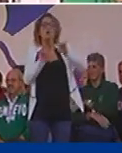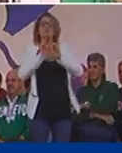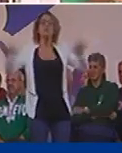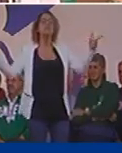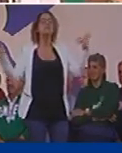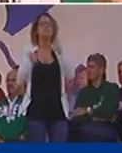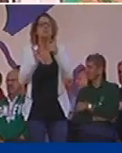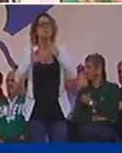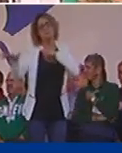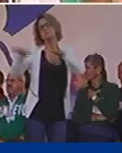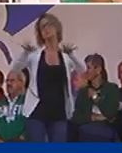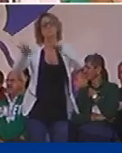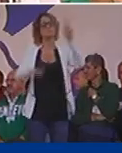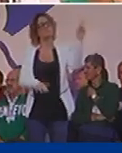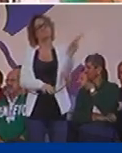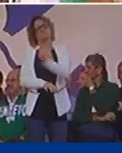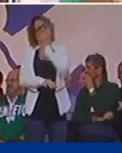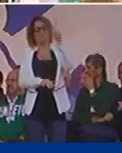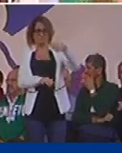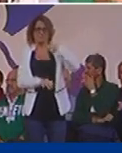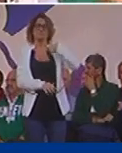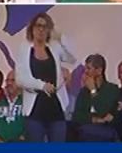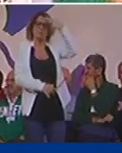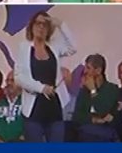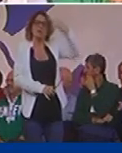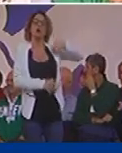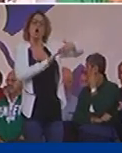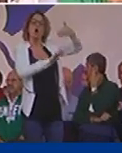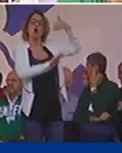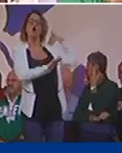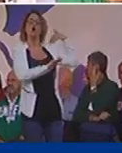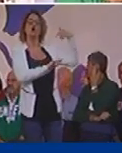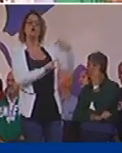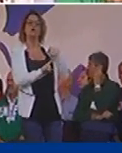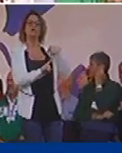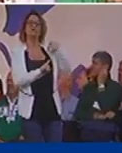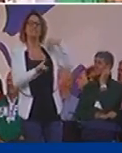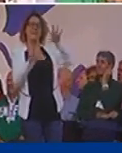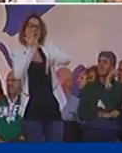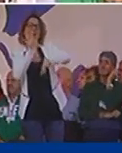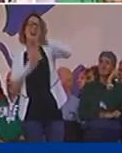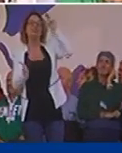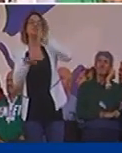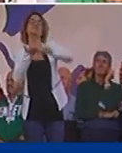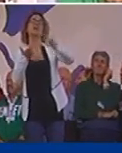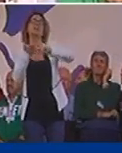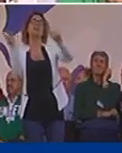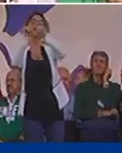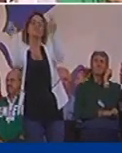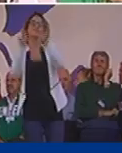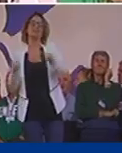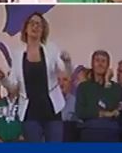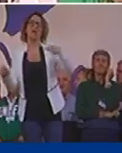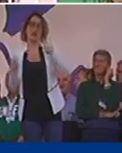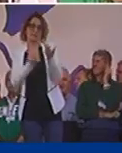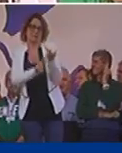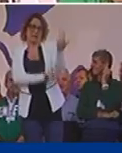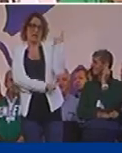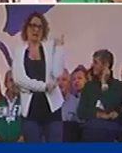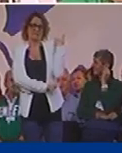parte. Io me lo ricordo quando fui eletto segretario federale 3 anni